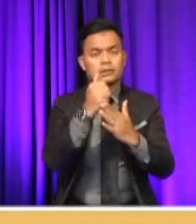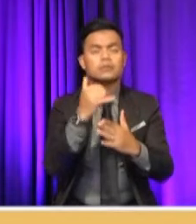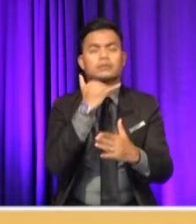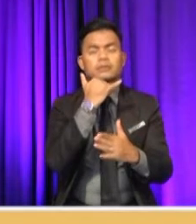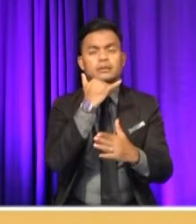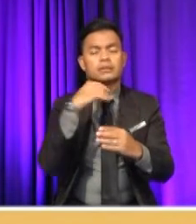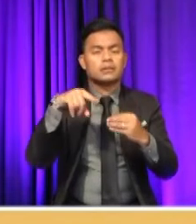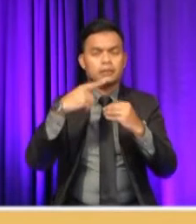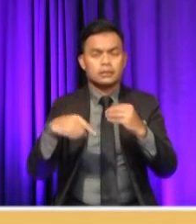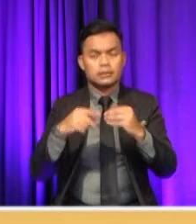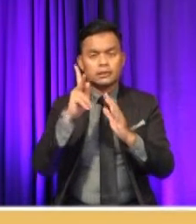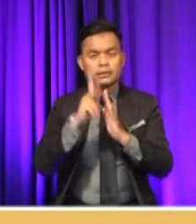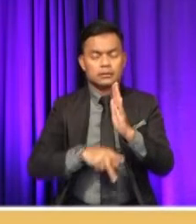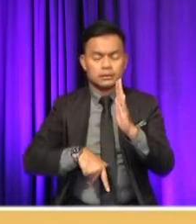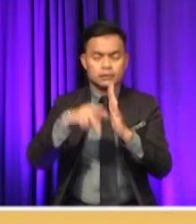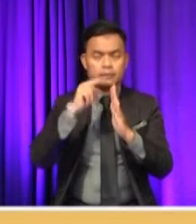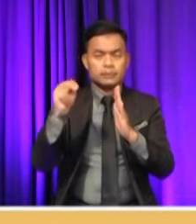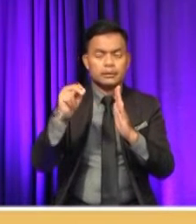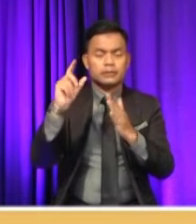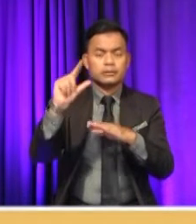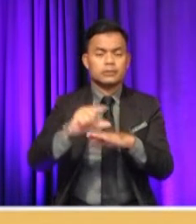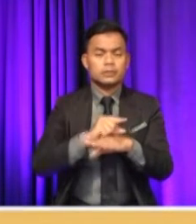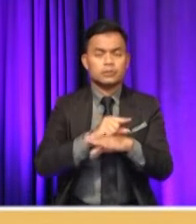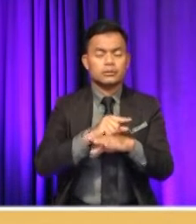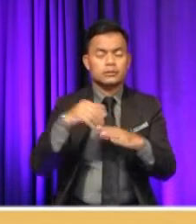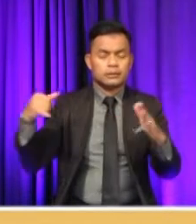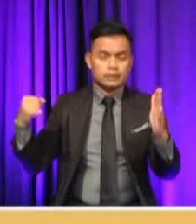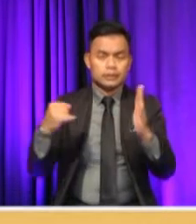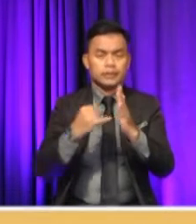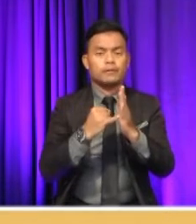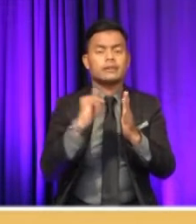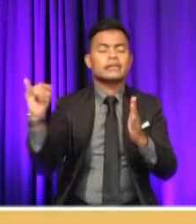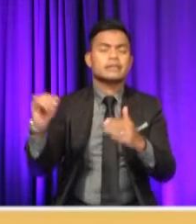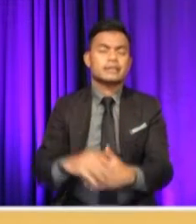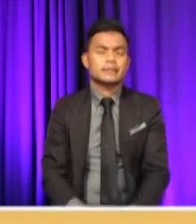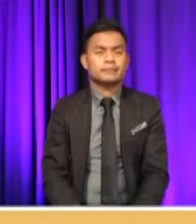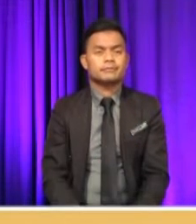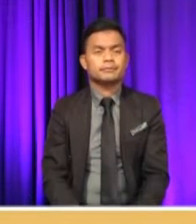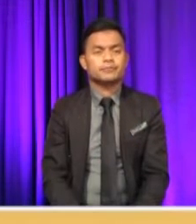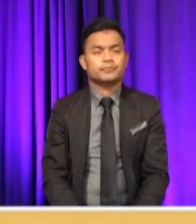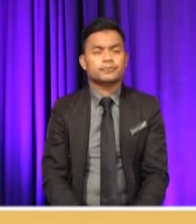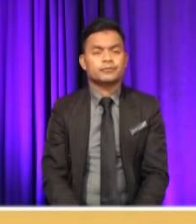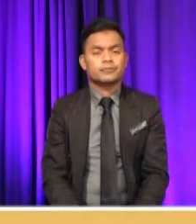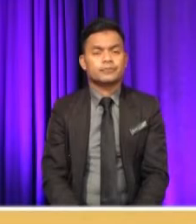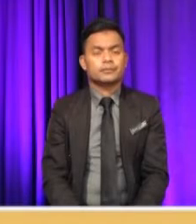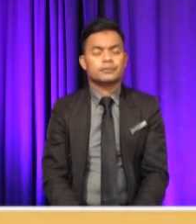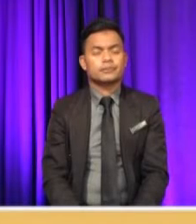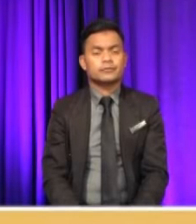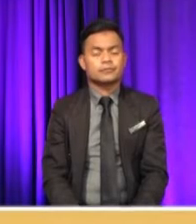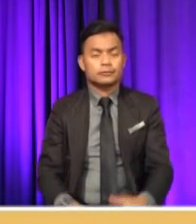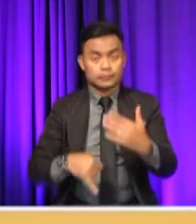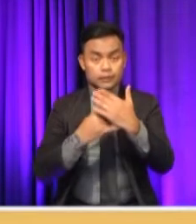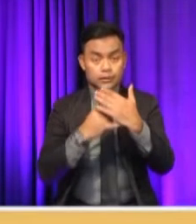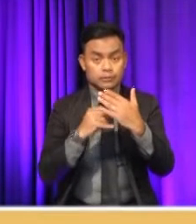tentang kelebihan menggunakan penyongsang. Kelebihan guna inverter ni, apa dia? Kelebihan dia. Okey, jimatkan